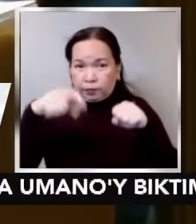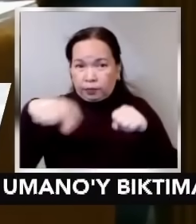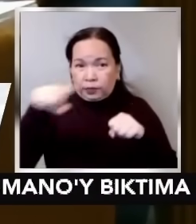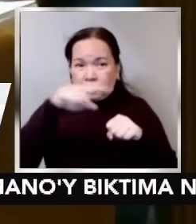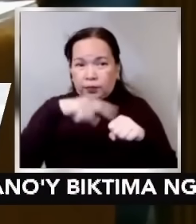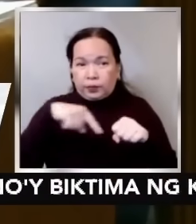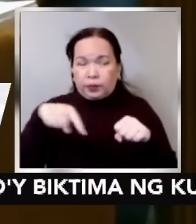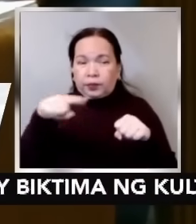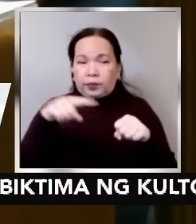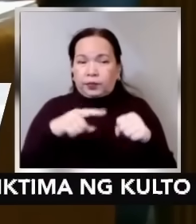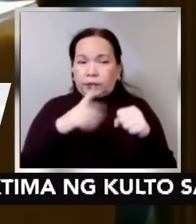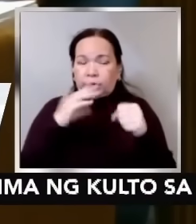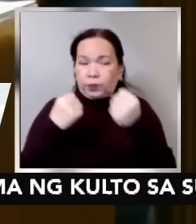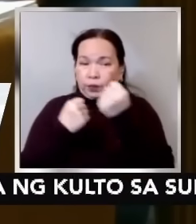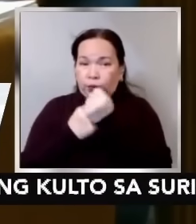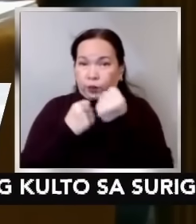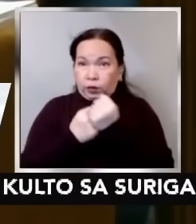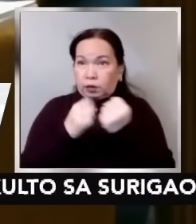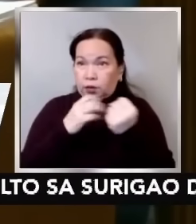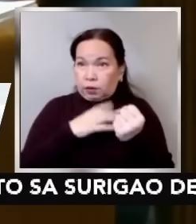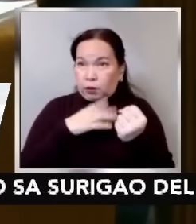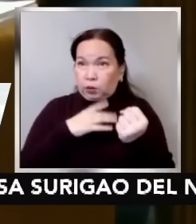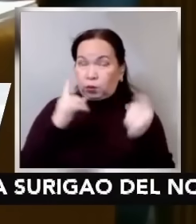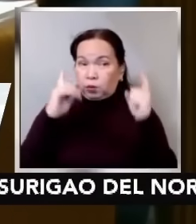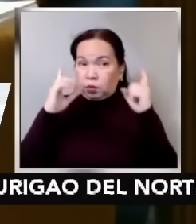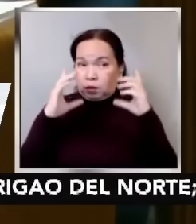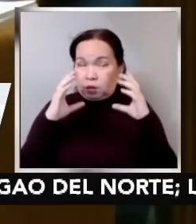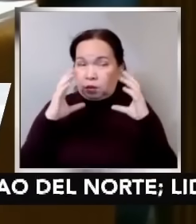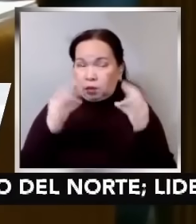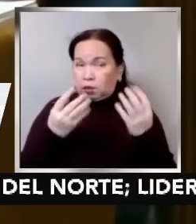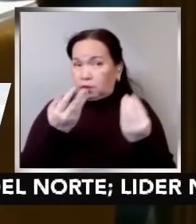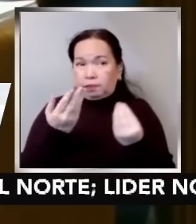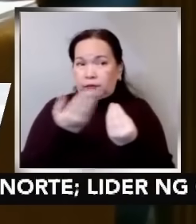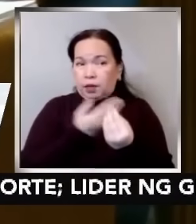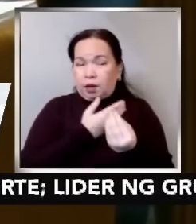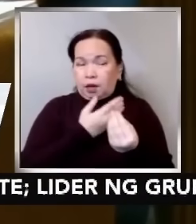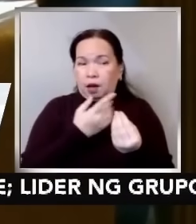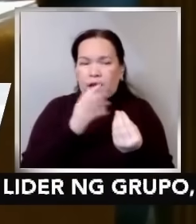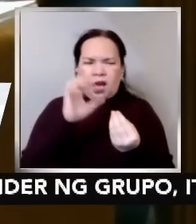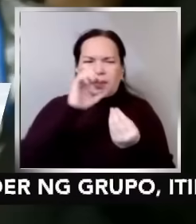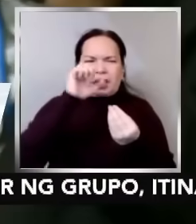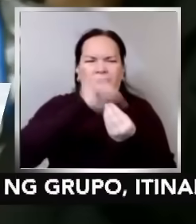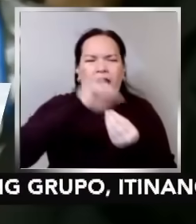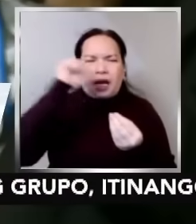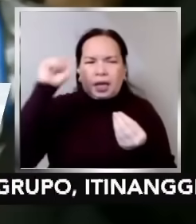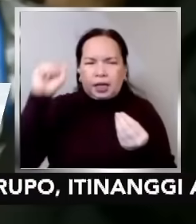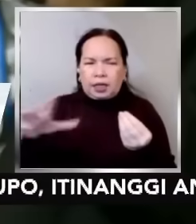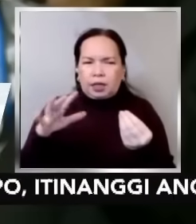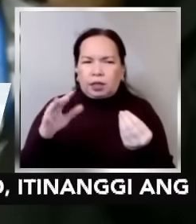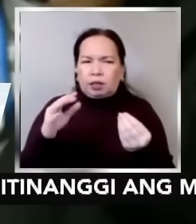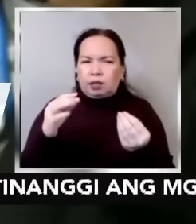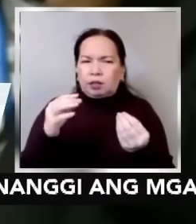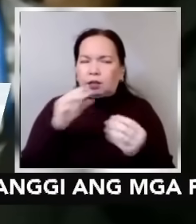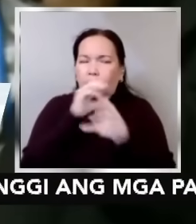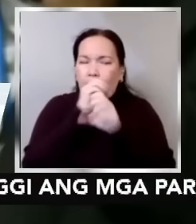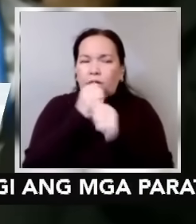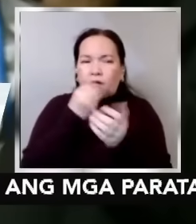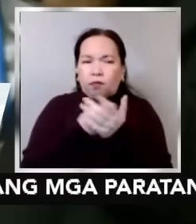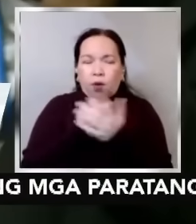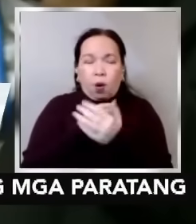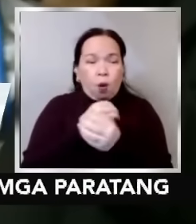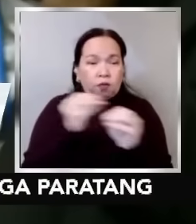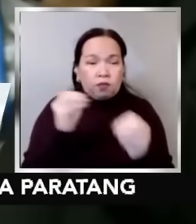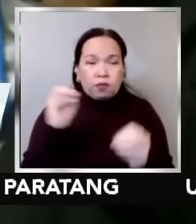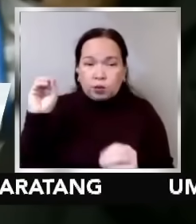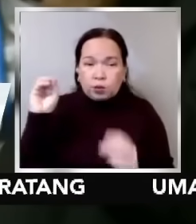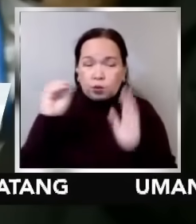sponsor na tanggalin ang confidential fund ng ating Office of the Ombudsman? I hope that Your